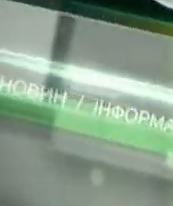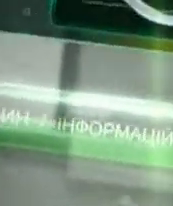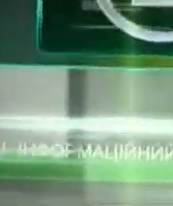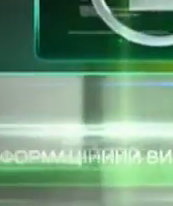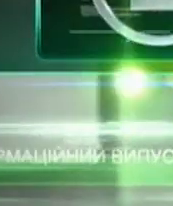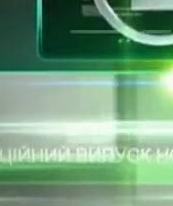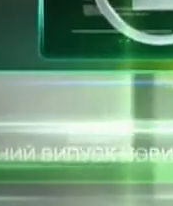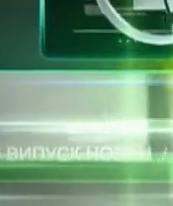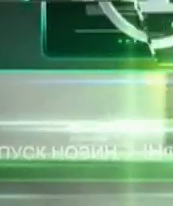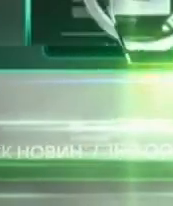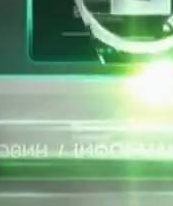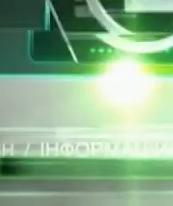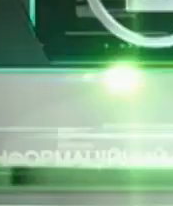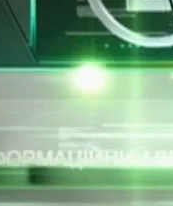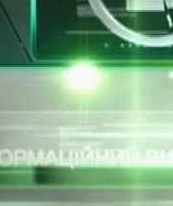Музика